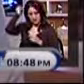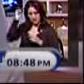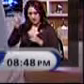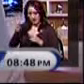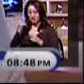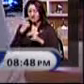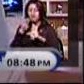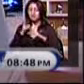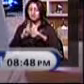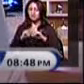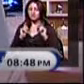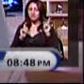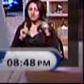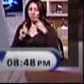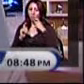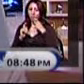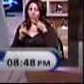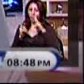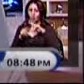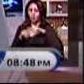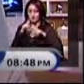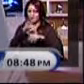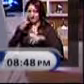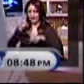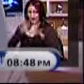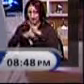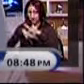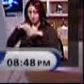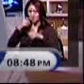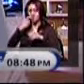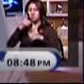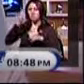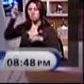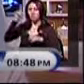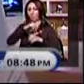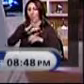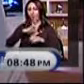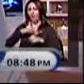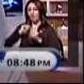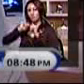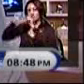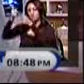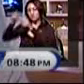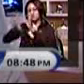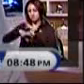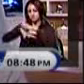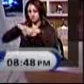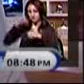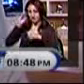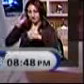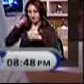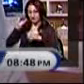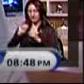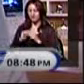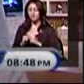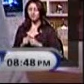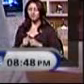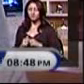وده على فكرة ليس نادرا، يعني كتير، كتير جدا، فكرة الصعيدة اللي قعدوا في إسكندرية دي كتير جدا، أو اتجوزوا من